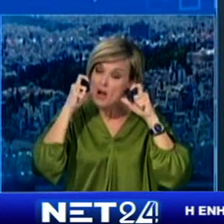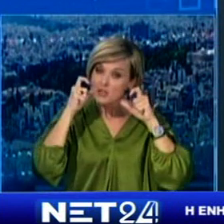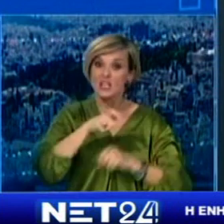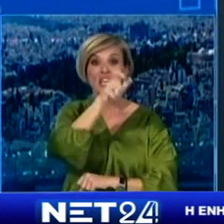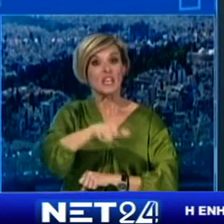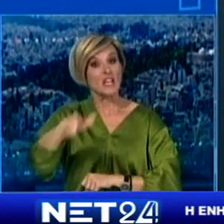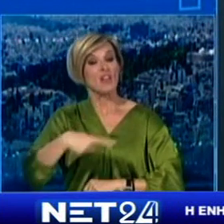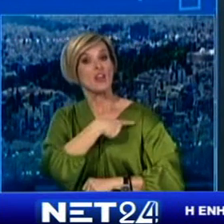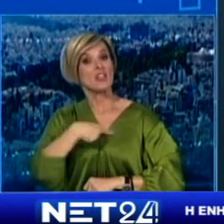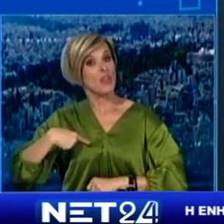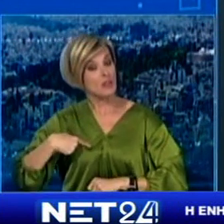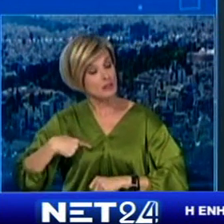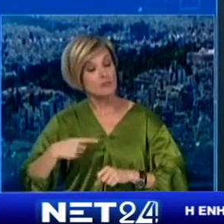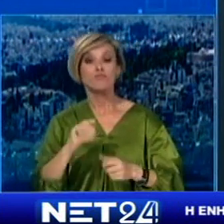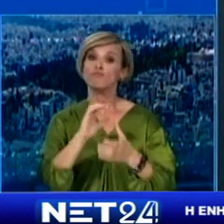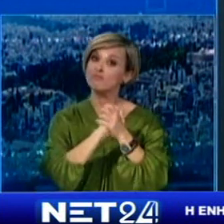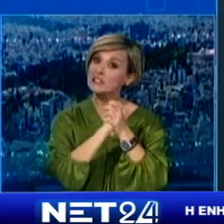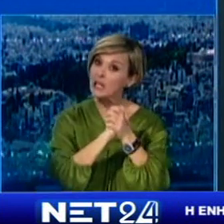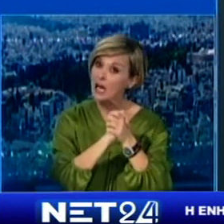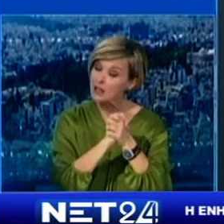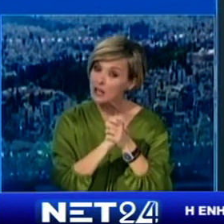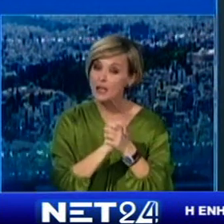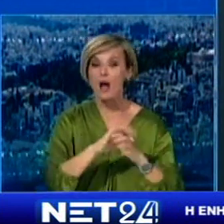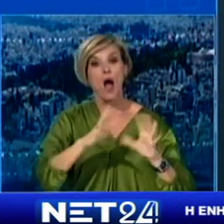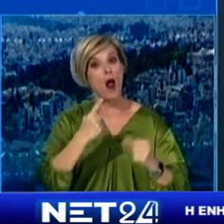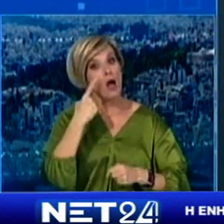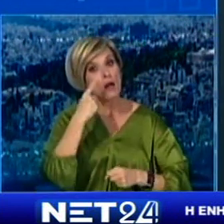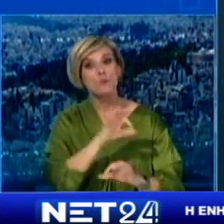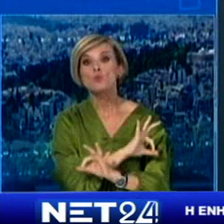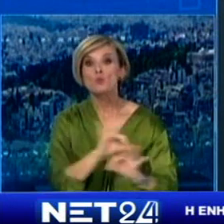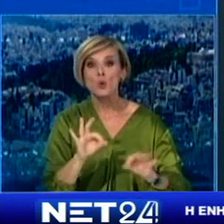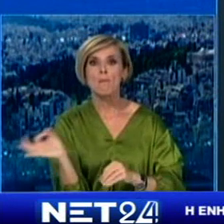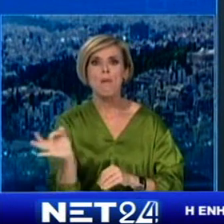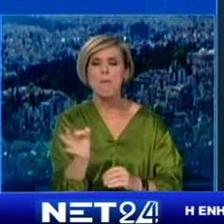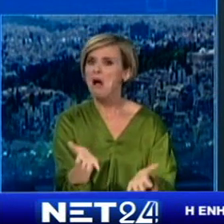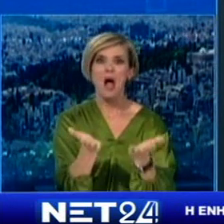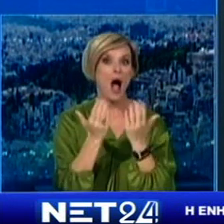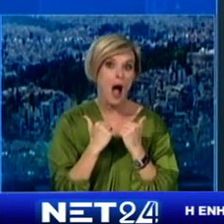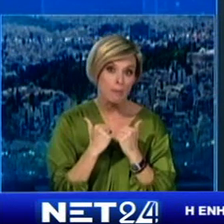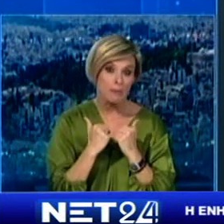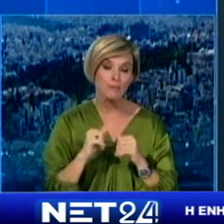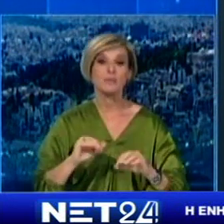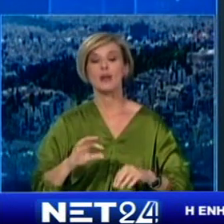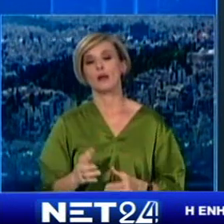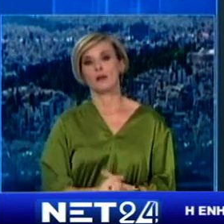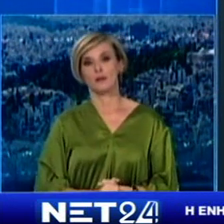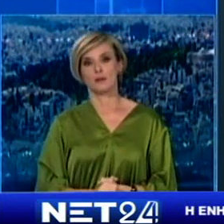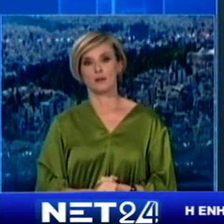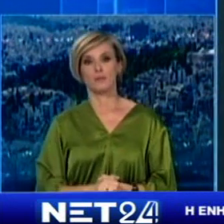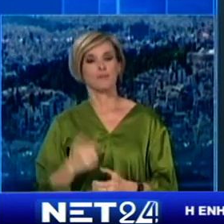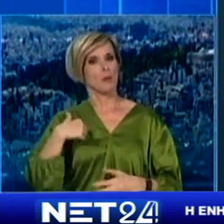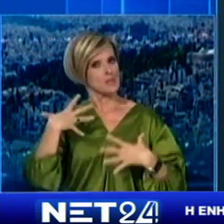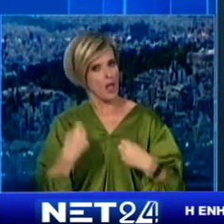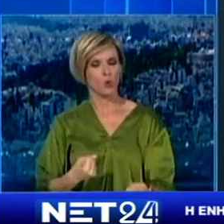ίδιους εκπαιδευτικούς μας. Ακόμα έχουμε δει ότι δεν υπήρχε μεγάλη ενδοσχολική διασπορά, όπως αποδεικνύουν και τα